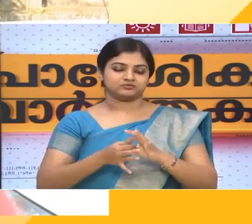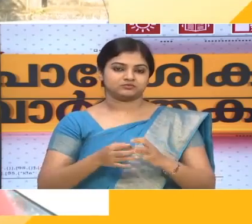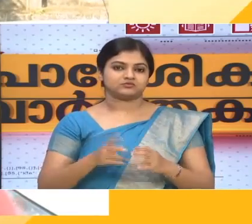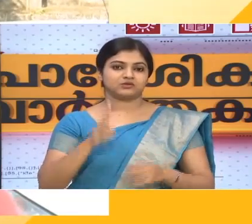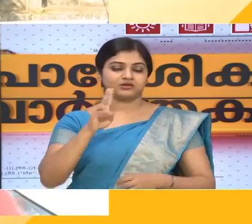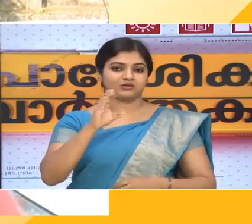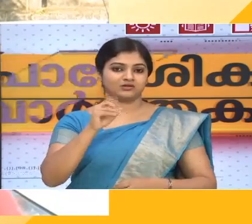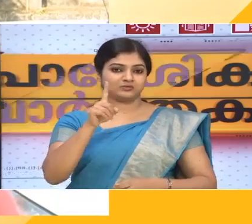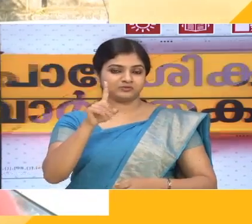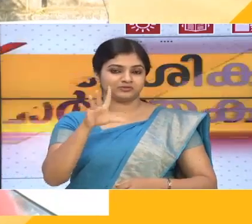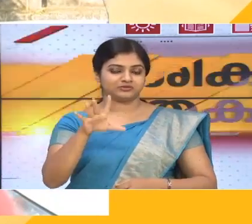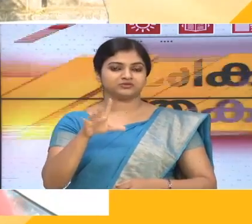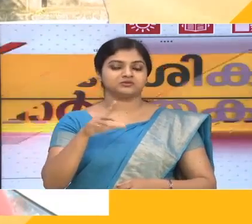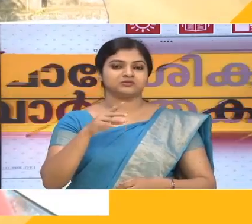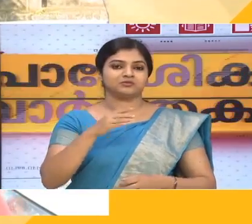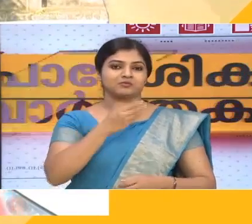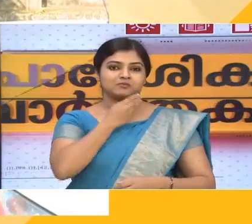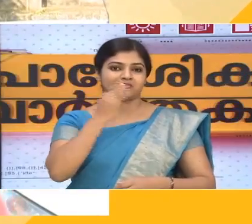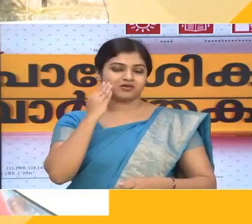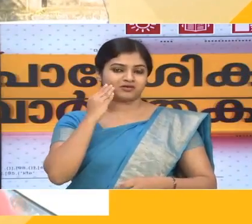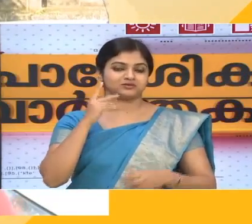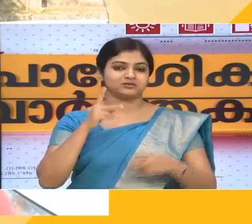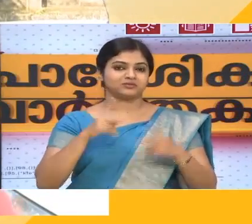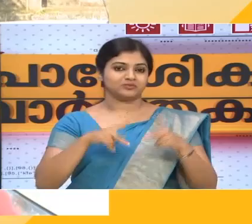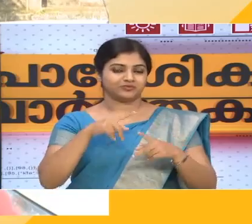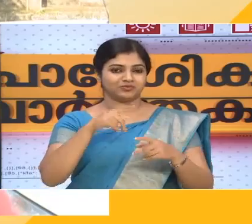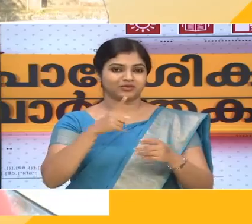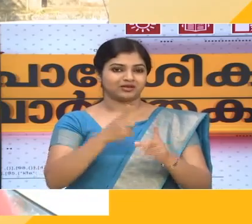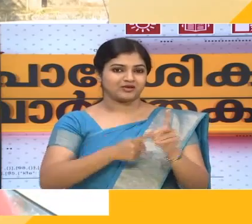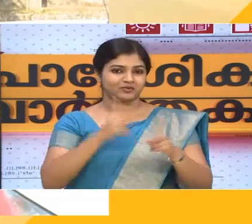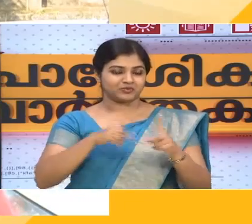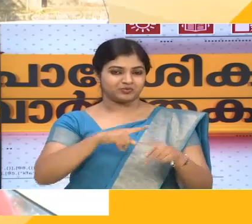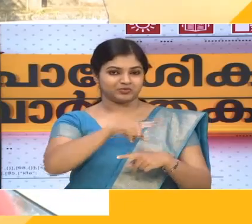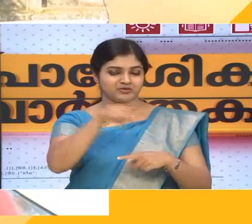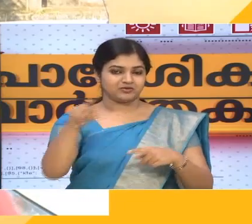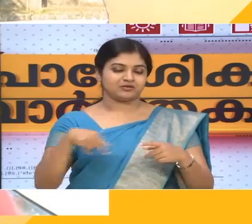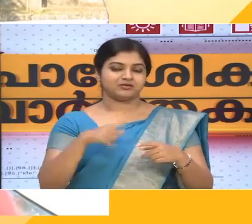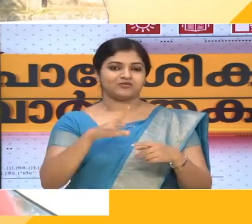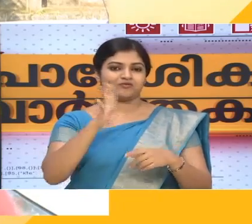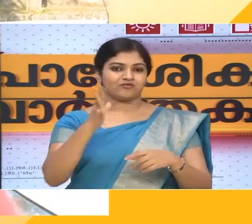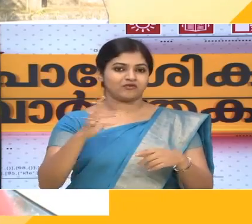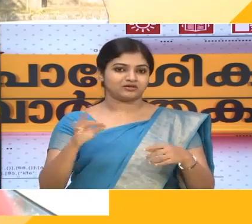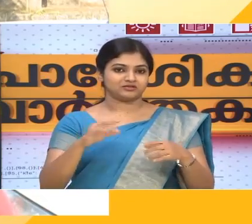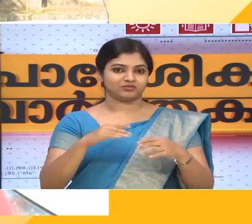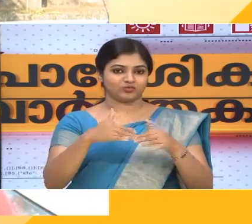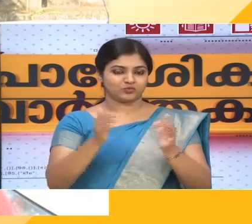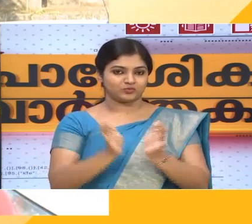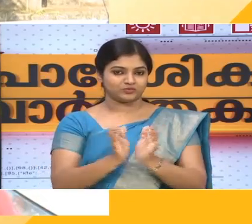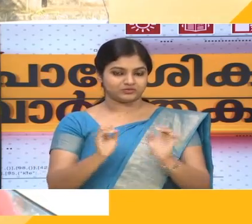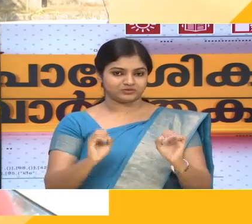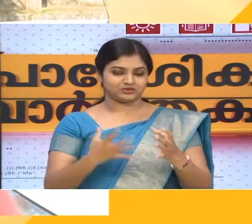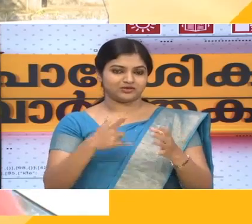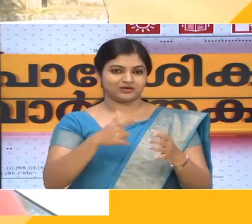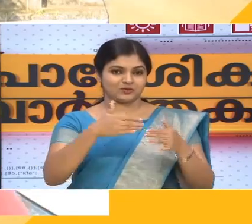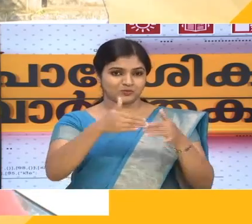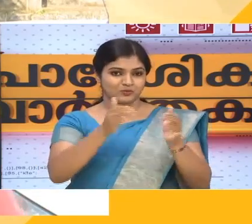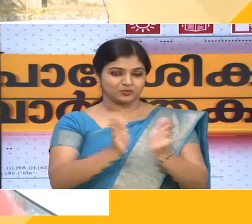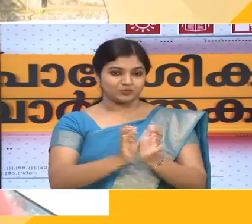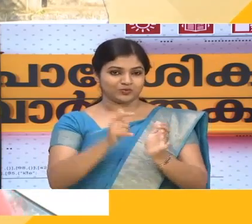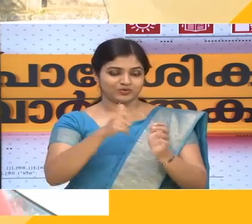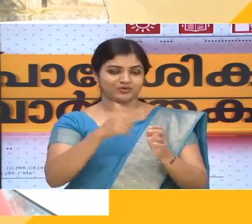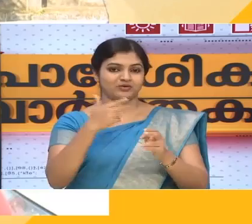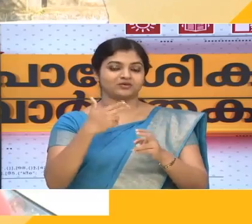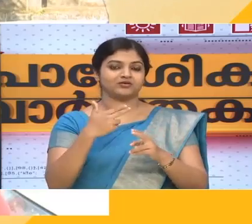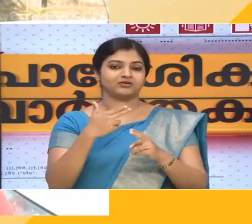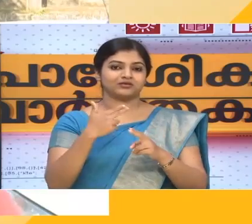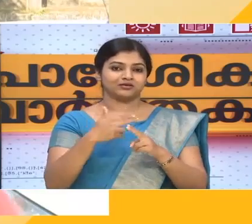2015 മാർച്ച് മാസം ഞങ്ങൾ മങ്കൊഴി ഭാഗത്തുള്ള ചെറുപ്പക്കാരിലാണ് കൂടി ചേർന്ന് മങ്കൊഴി കൂട്ടുകാർ എന്ന പേരിൽ ഒരു വാട്സപ്പ് ഗ്രൂപ്പ് ഉണ്ടാക്കുകയും ആ ഗ്രൂപ്പിൻ്റെ പേരിൽ തന്നെയുള്ള